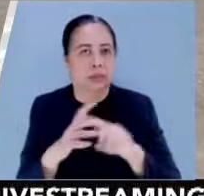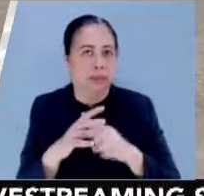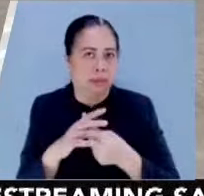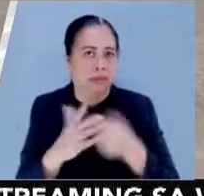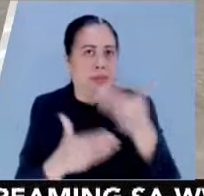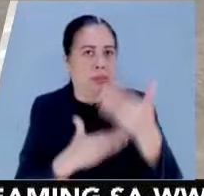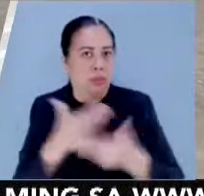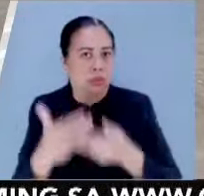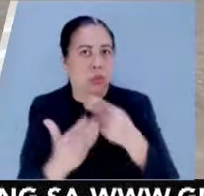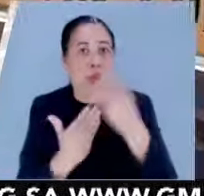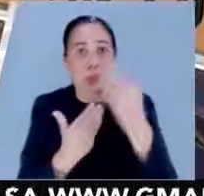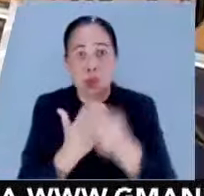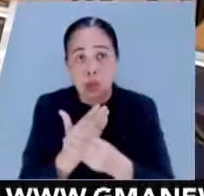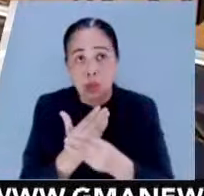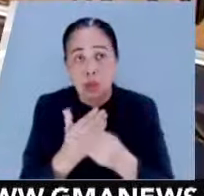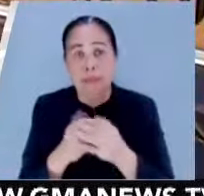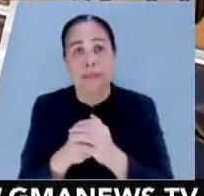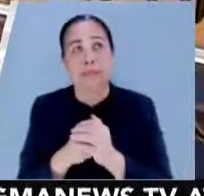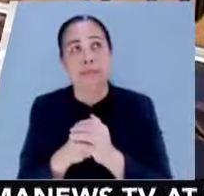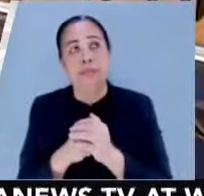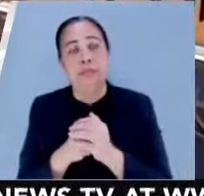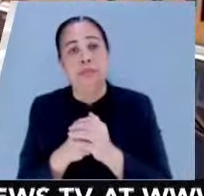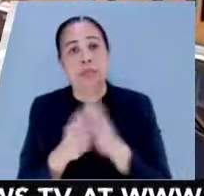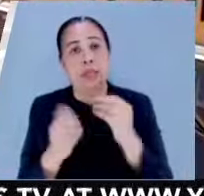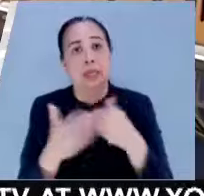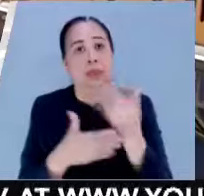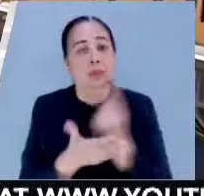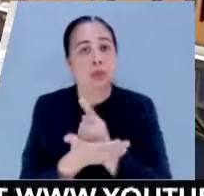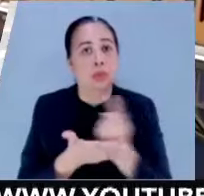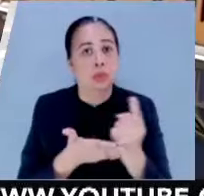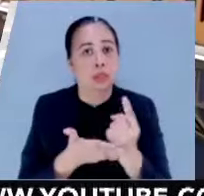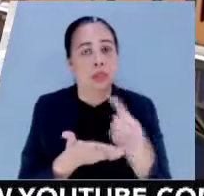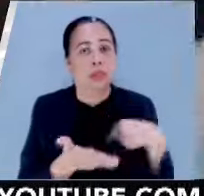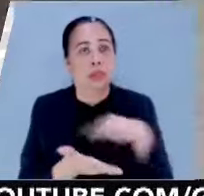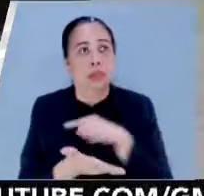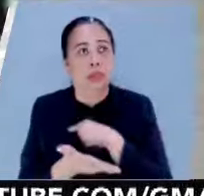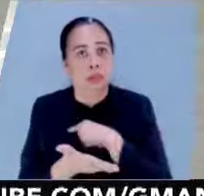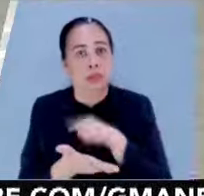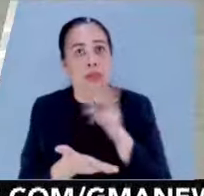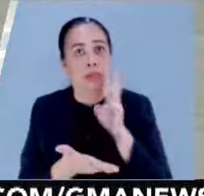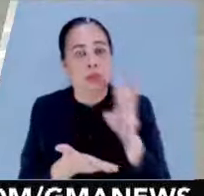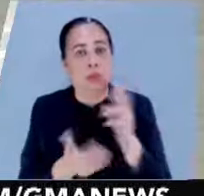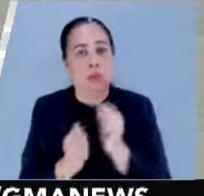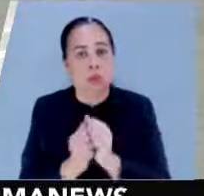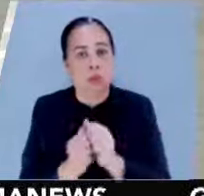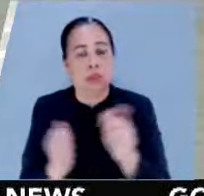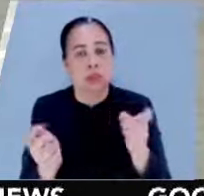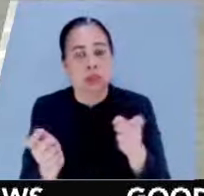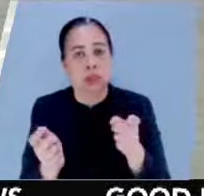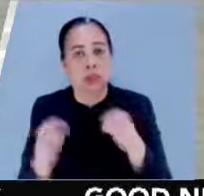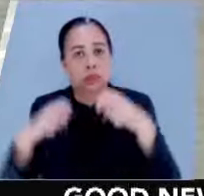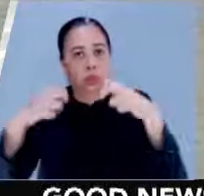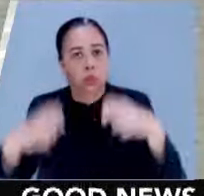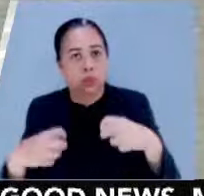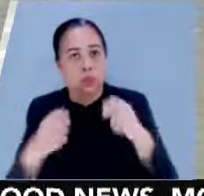at next week po kami po ay uupo with Piston para po